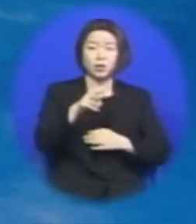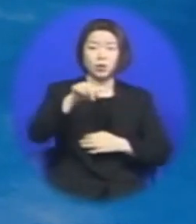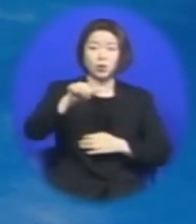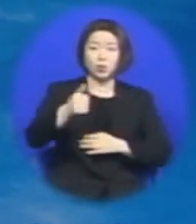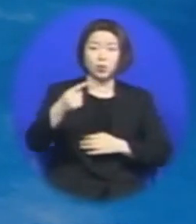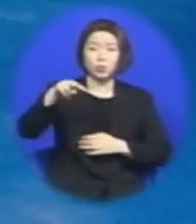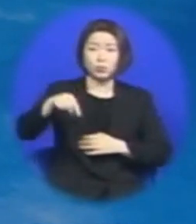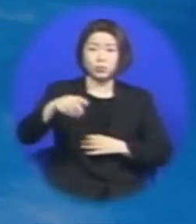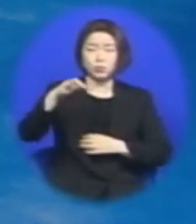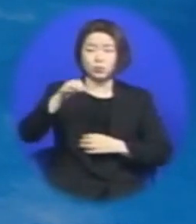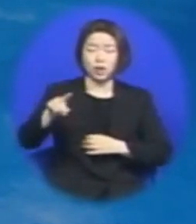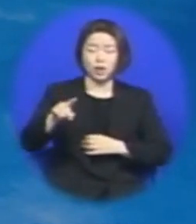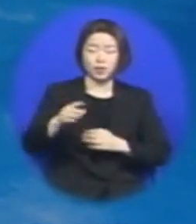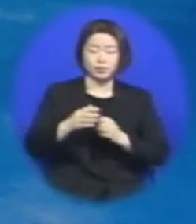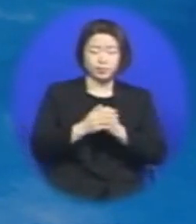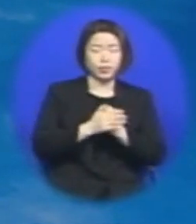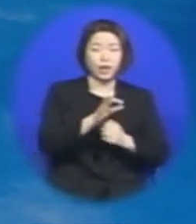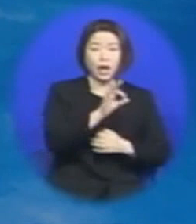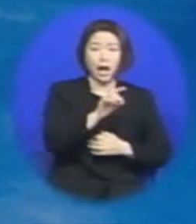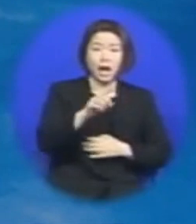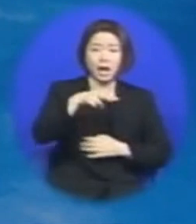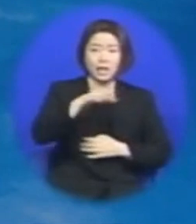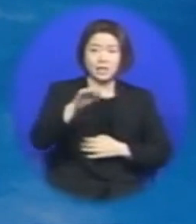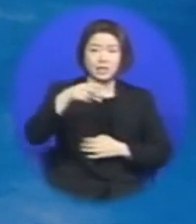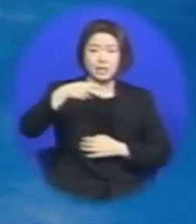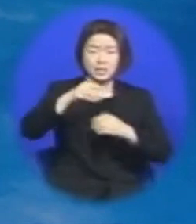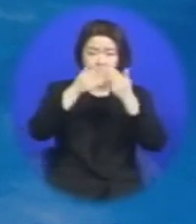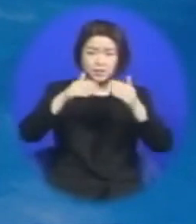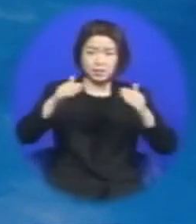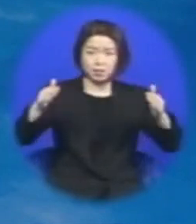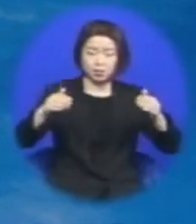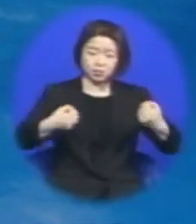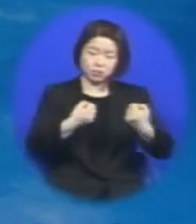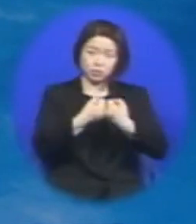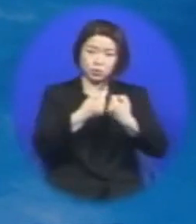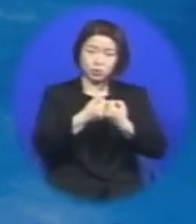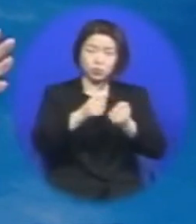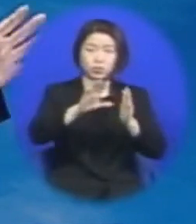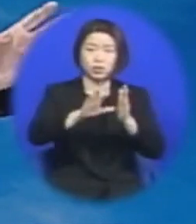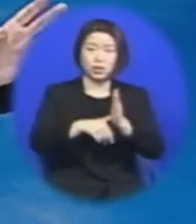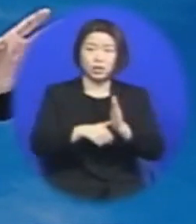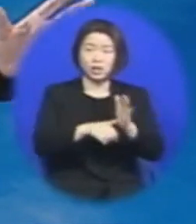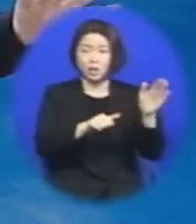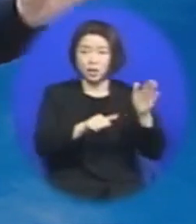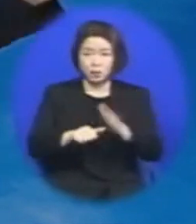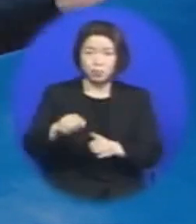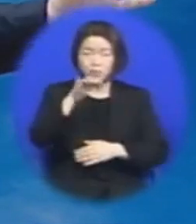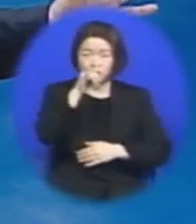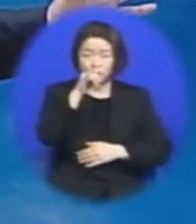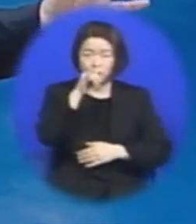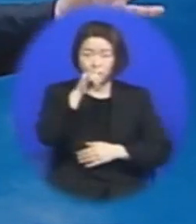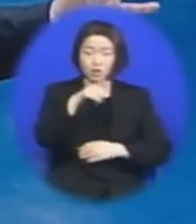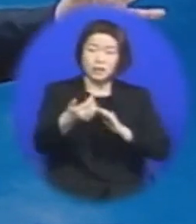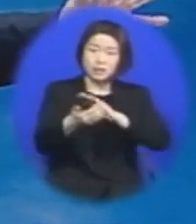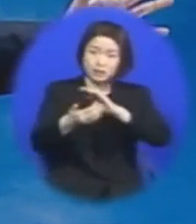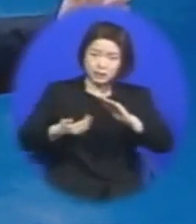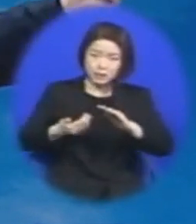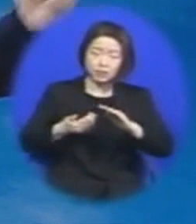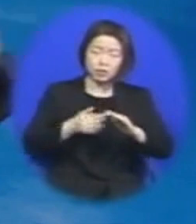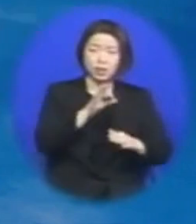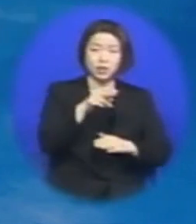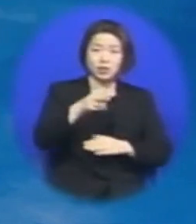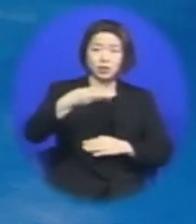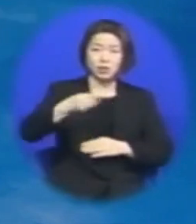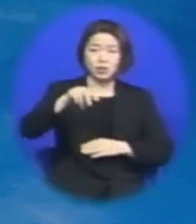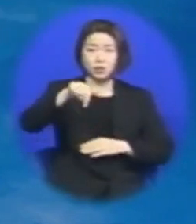졌어요 아 여러분 전쟁하다 보면 이길 때도 있고 질 때도 있지요 그전에 여리고 성은 큰 성인데 거기서는